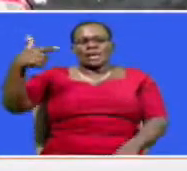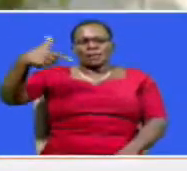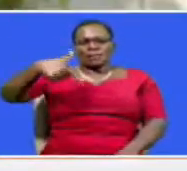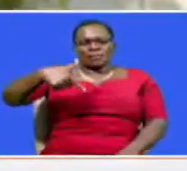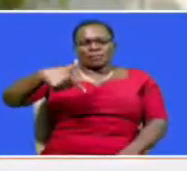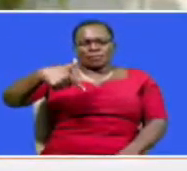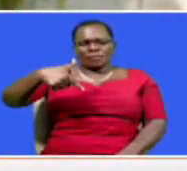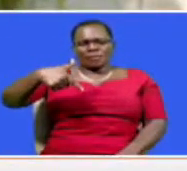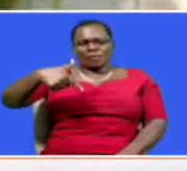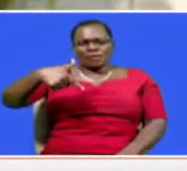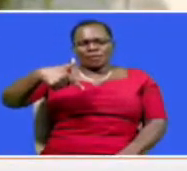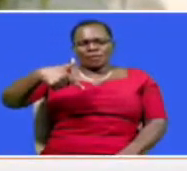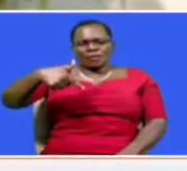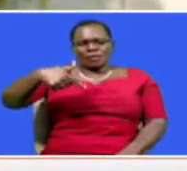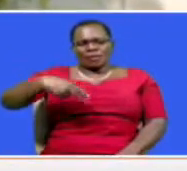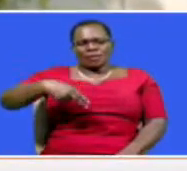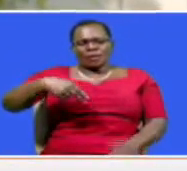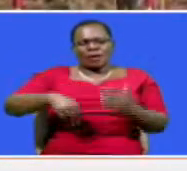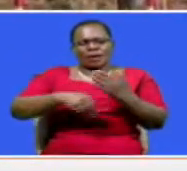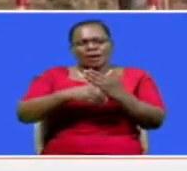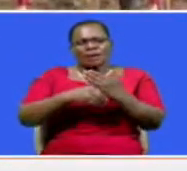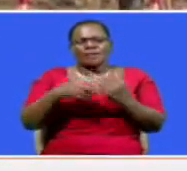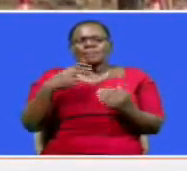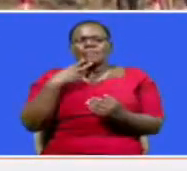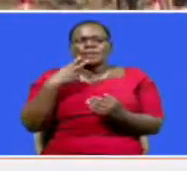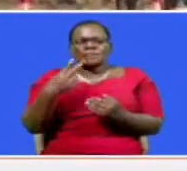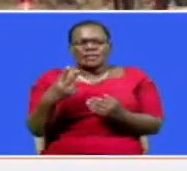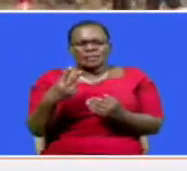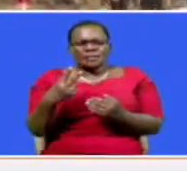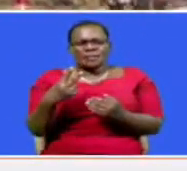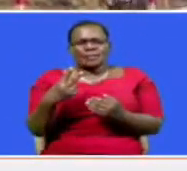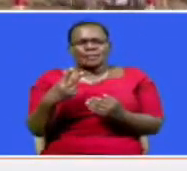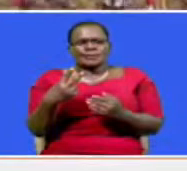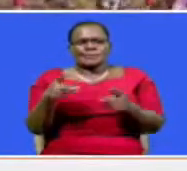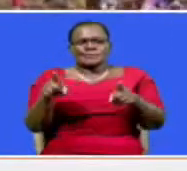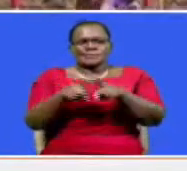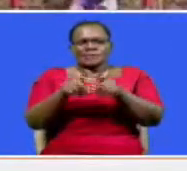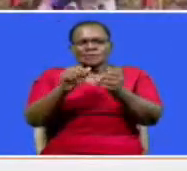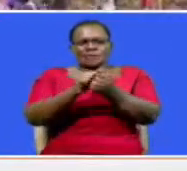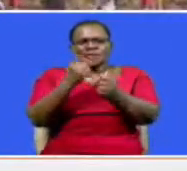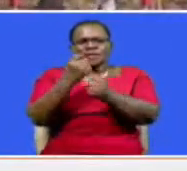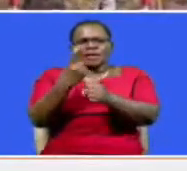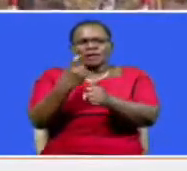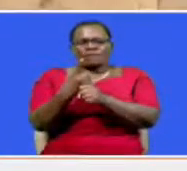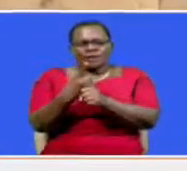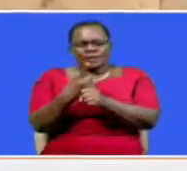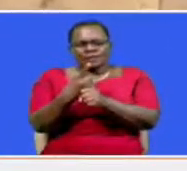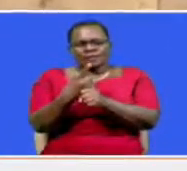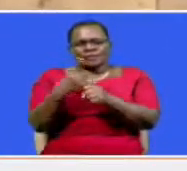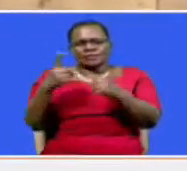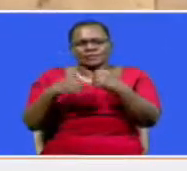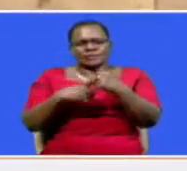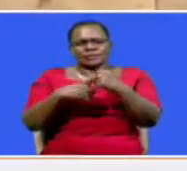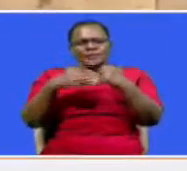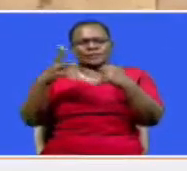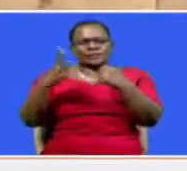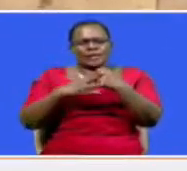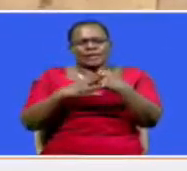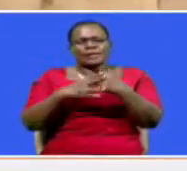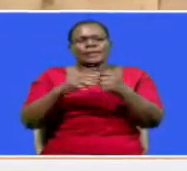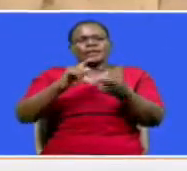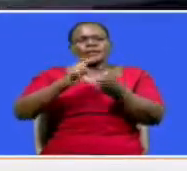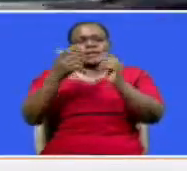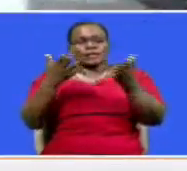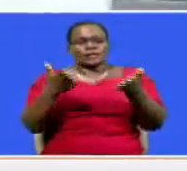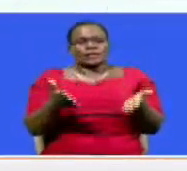taa ilipanda kwa shilingi 12 na senti 39 na shilingi 11 na senti 96 mtawalia.